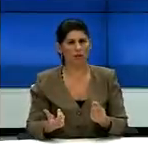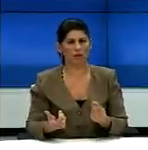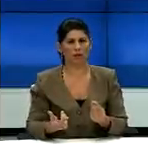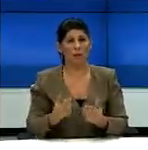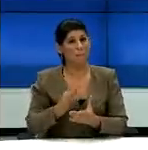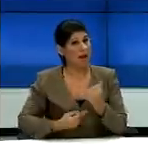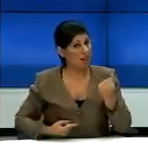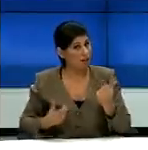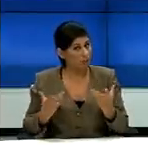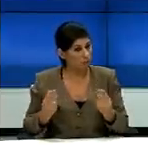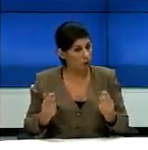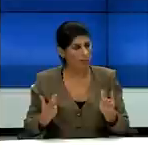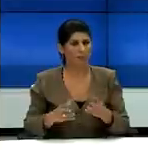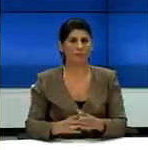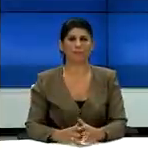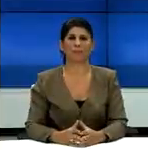τις παραλήψεις,